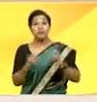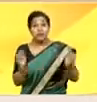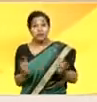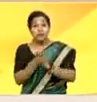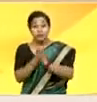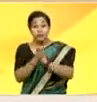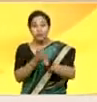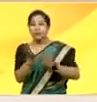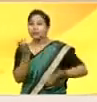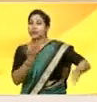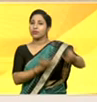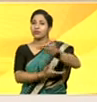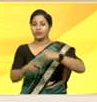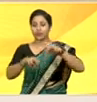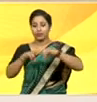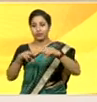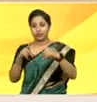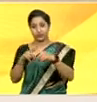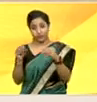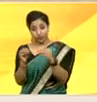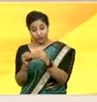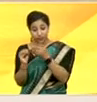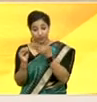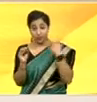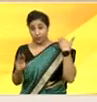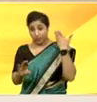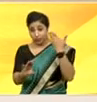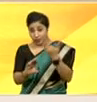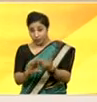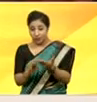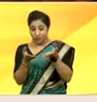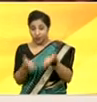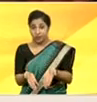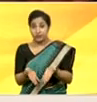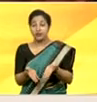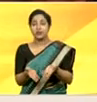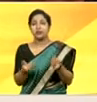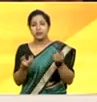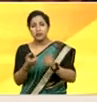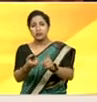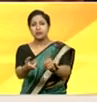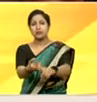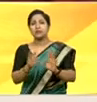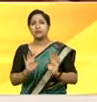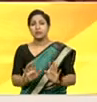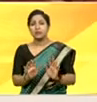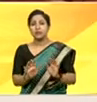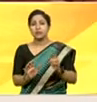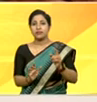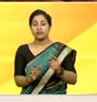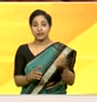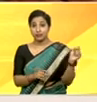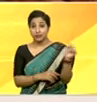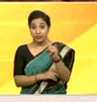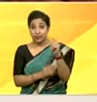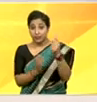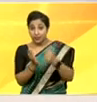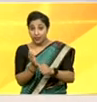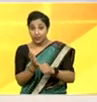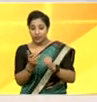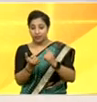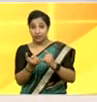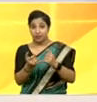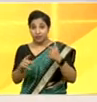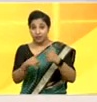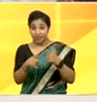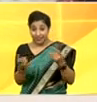साथियों, फरवरी से लेकर अब तक जब भी महीने का आखिरी रविवार आने